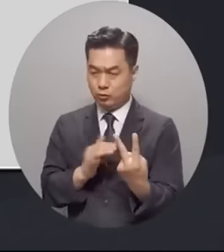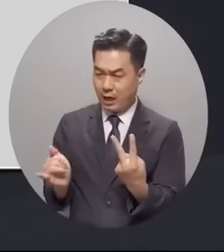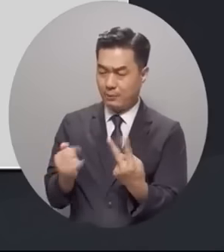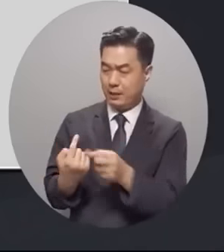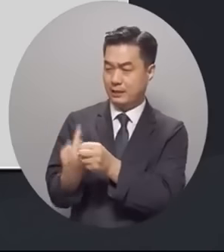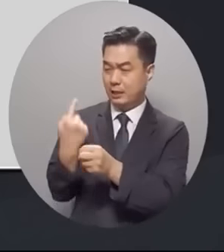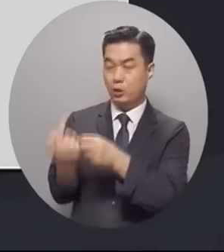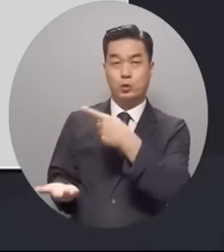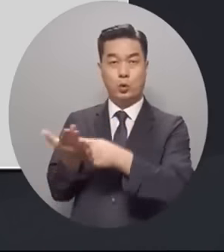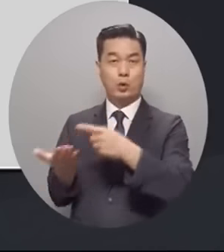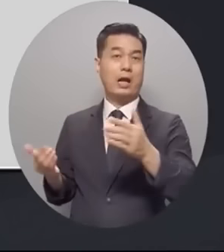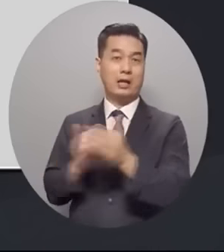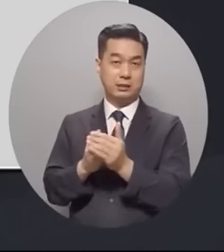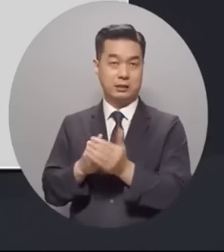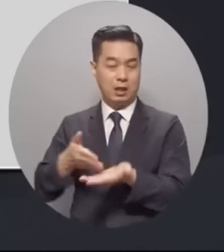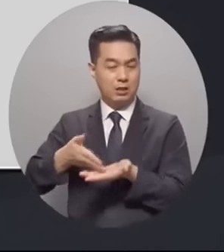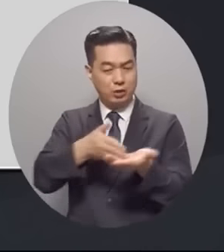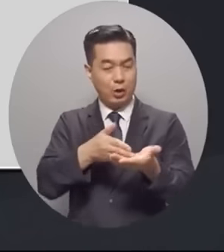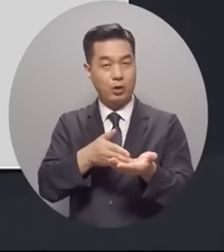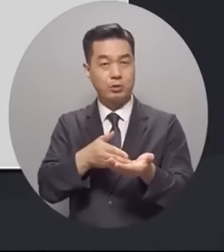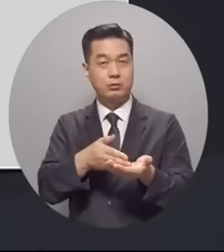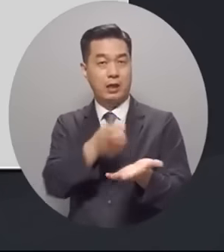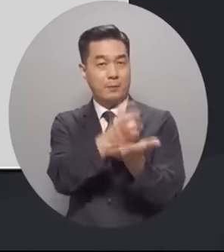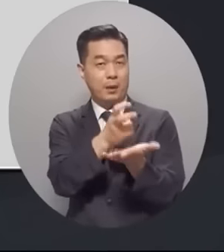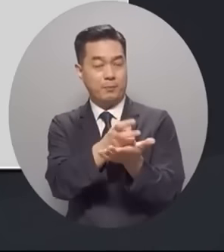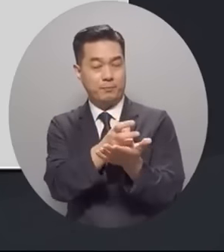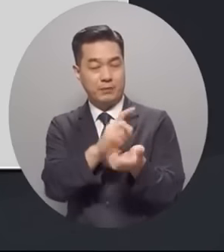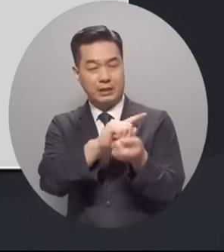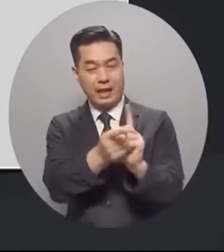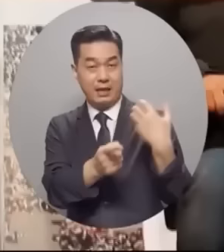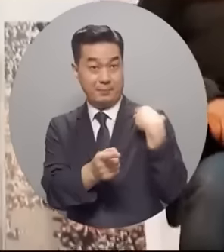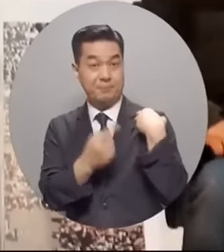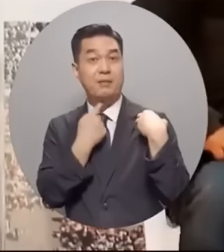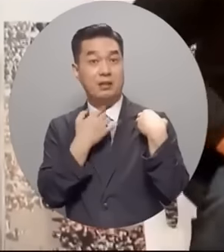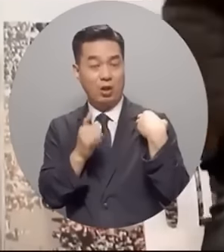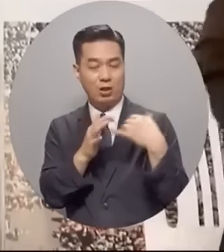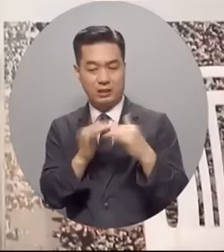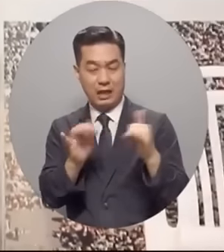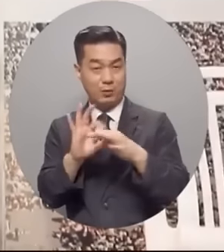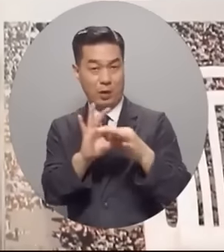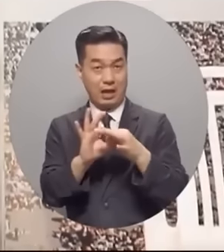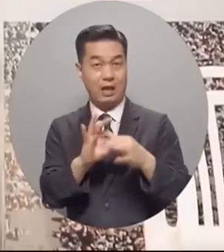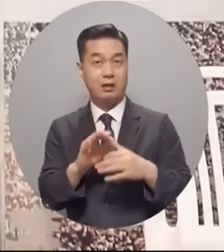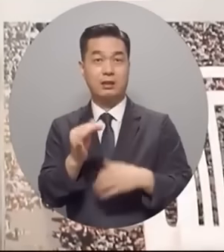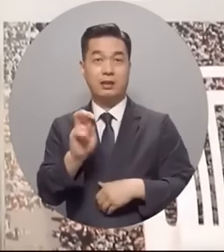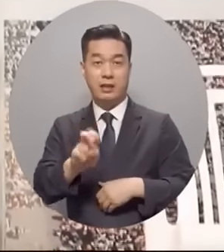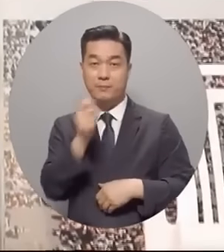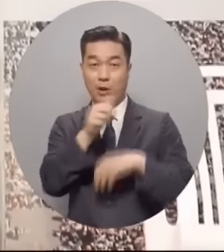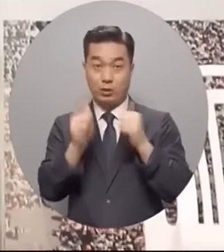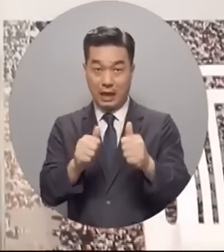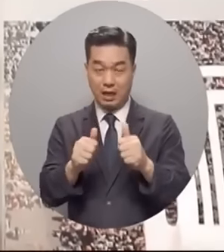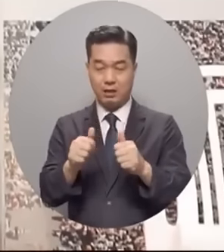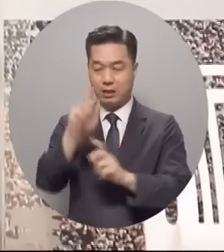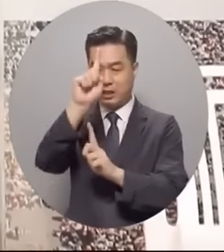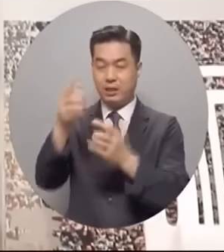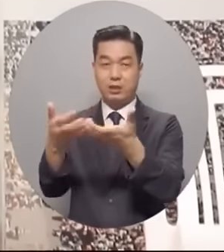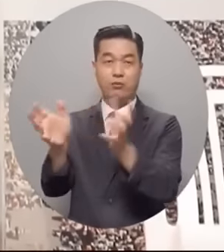초까지 의뢰인과 법률 대리인 관계였던 사실이 드러난 겁니다 변호사는 지난달 2 위원장이